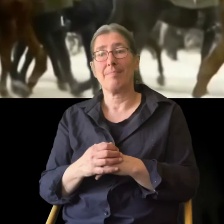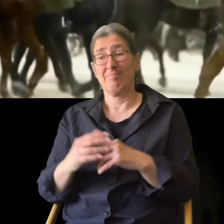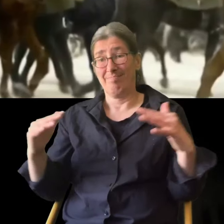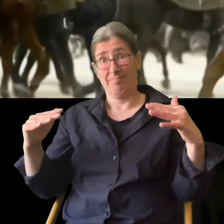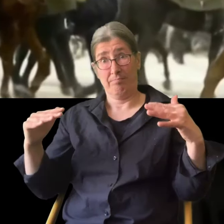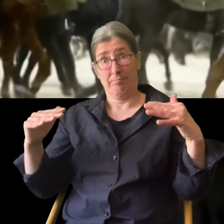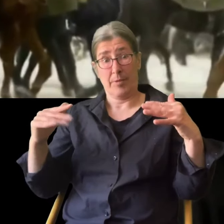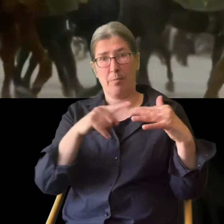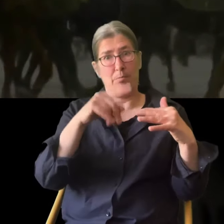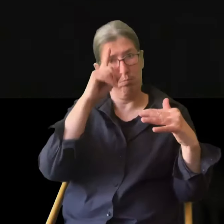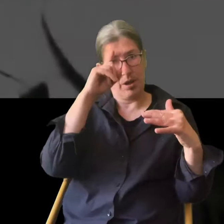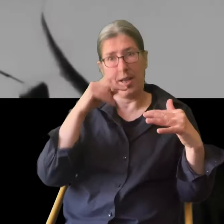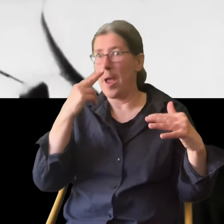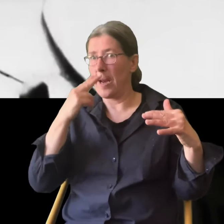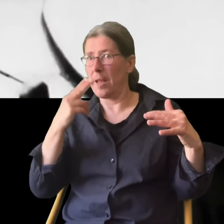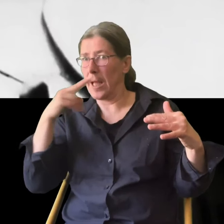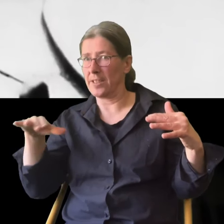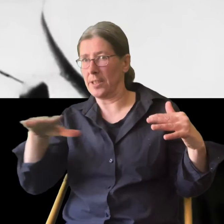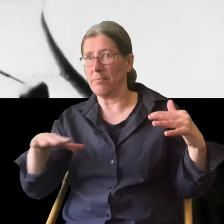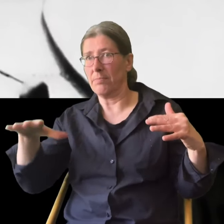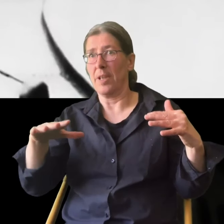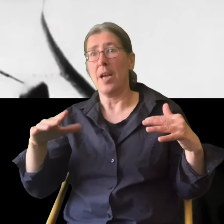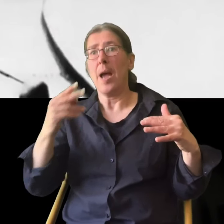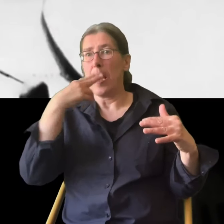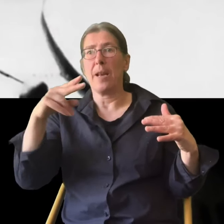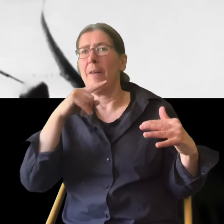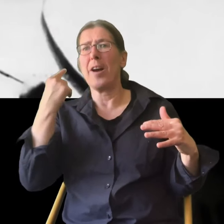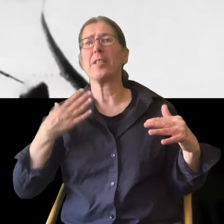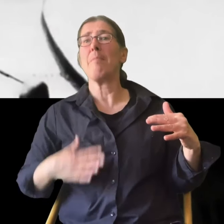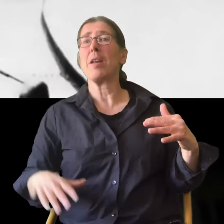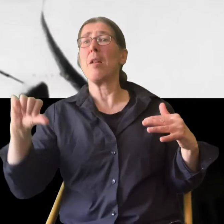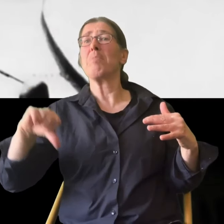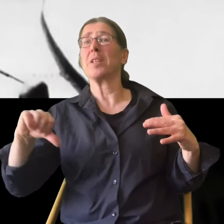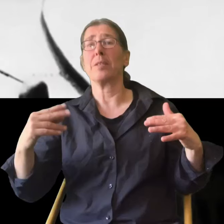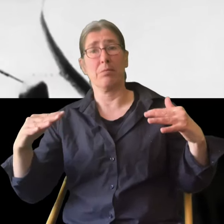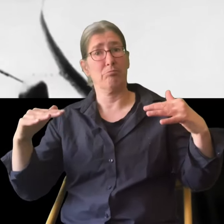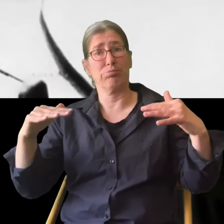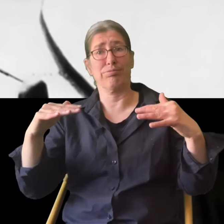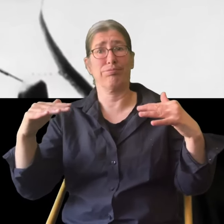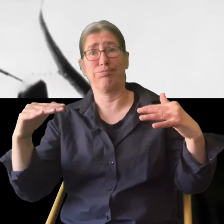Die beiden Lager treffen aufeinander, mit Hitler im weißen Mantel in der Mitte.